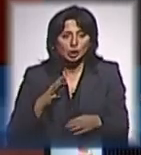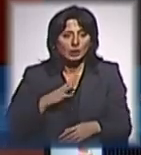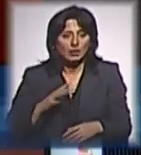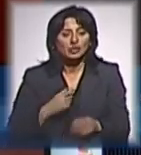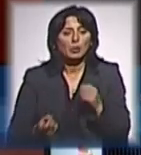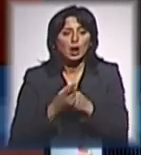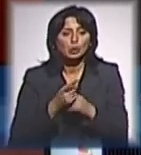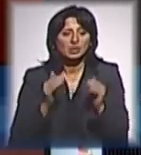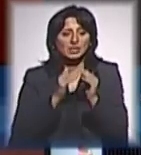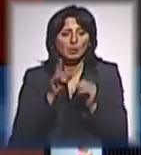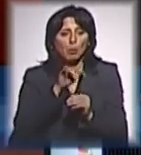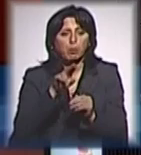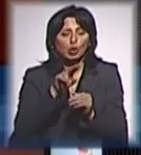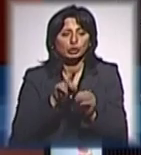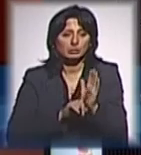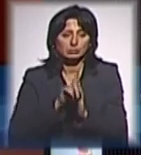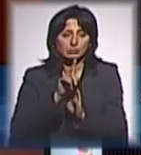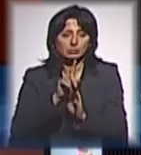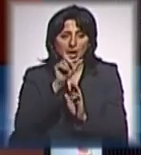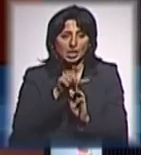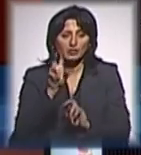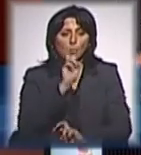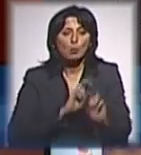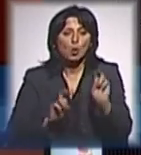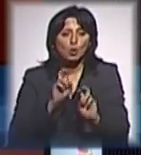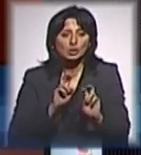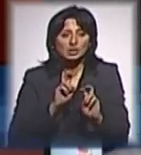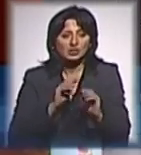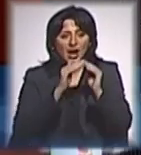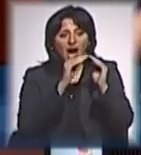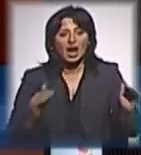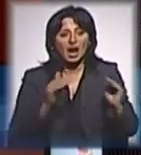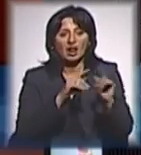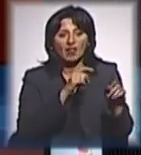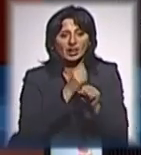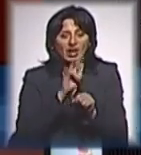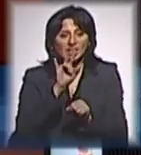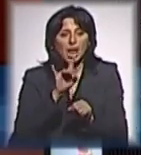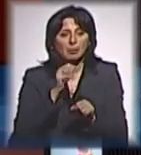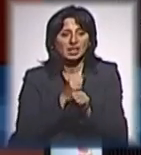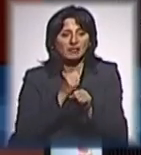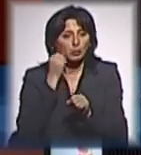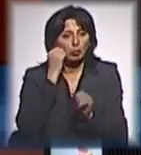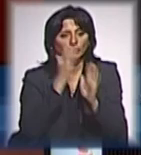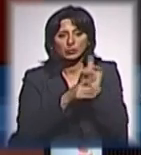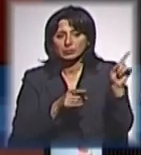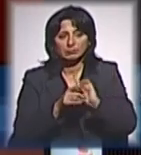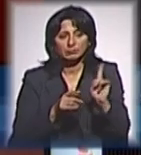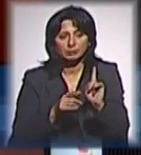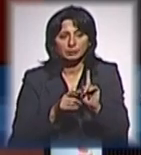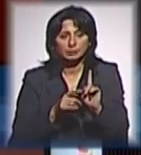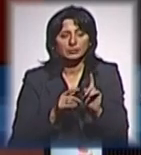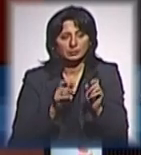ჩვენი ამოცანაა, რომ საბინაო ფონდი აღდგეს და ამ ადამიანებს მოძებნოთ არა კარავი, როგორც ეს სხვათა შორის ნარმანიამ გააკეთა მოსკოვის პროსპექტზე,